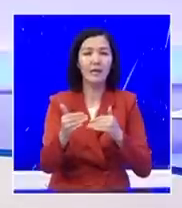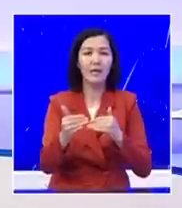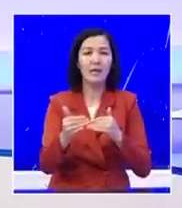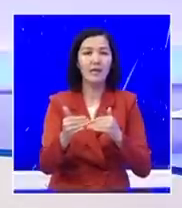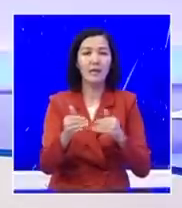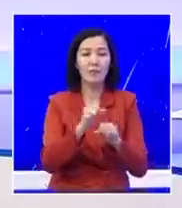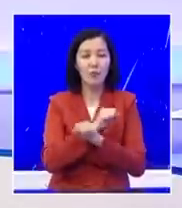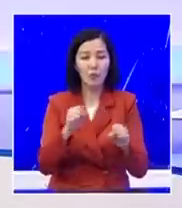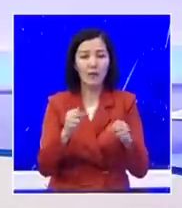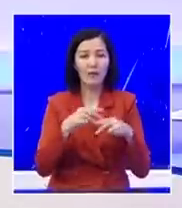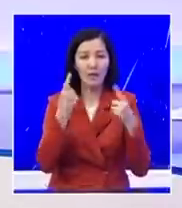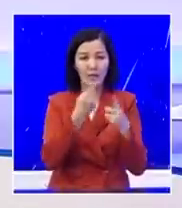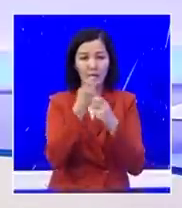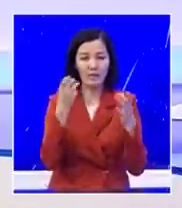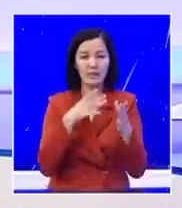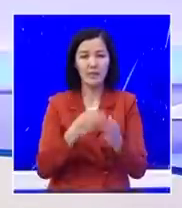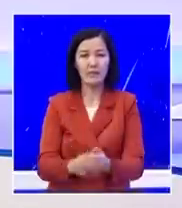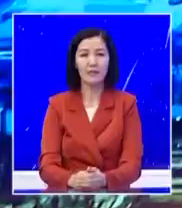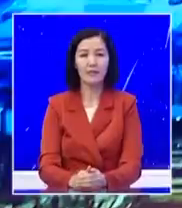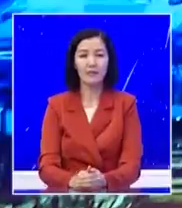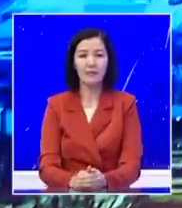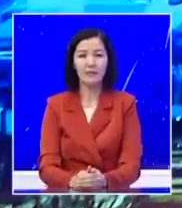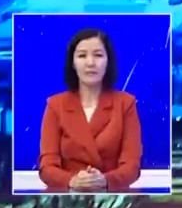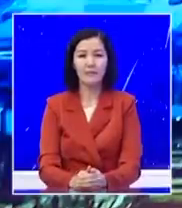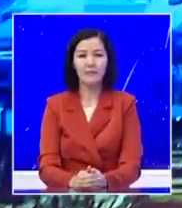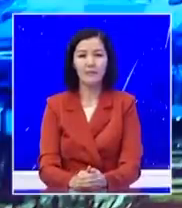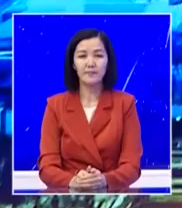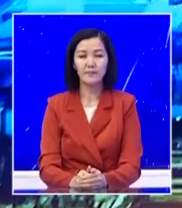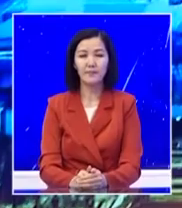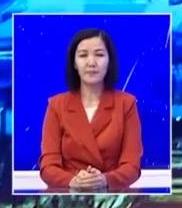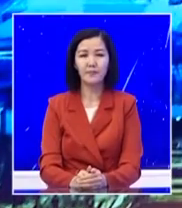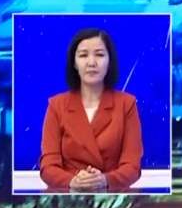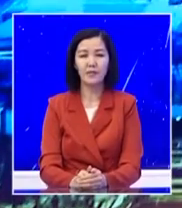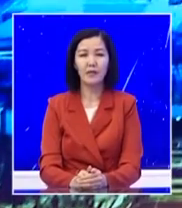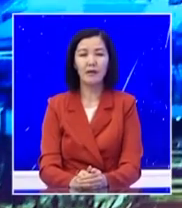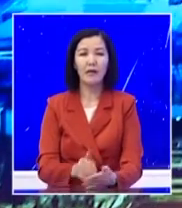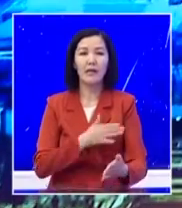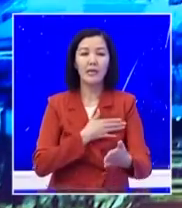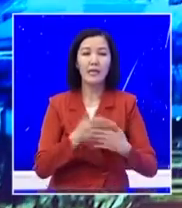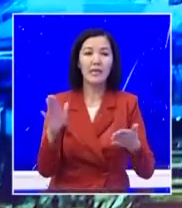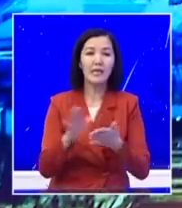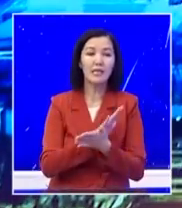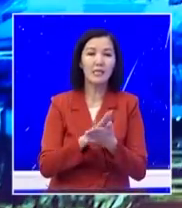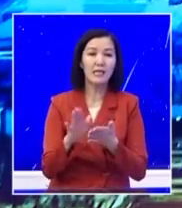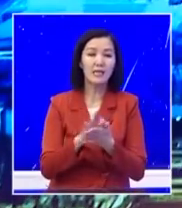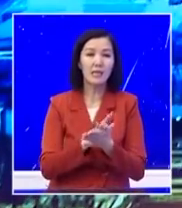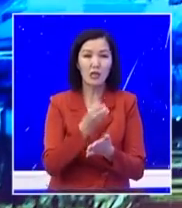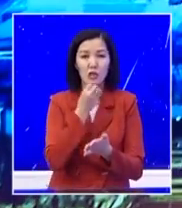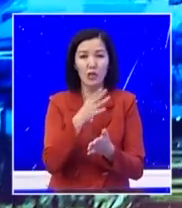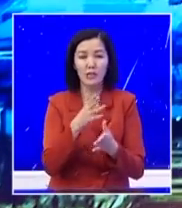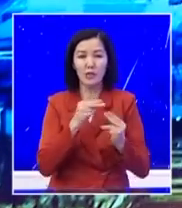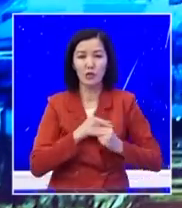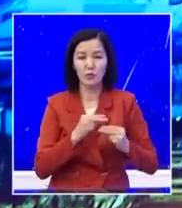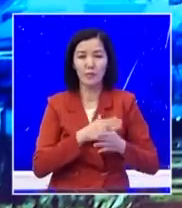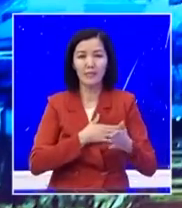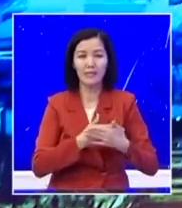жиналуға болмайтынын еске салады. еріктілер ерлеп тұр. Өңірде